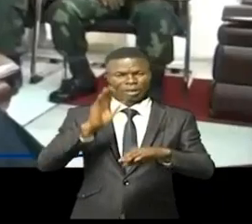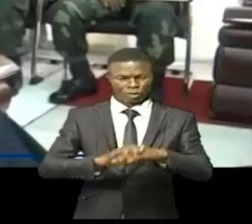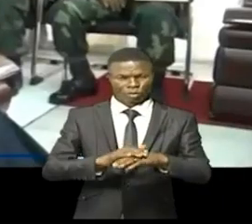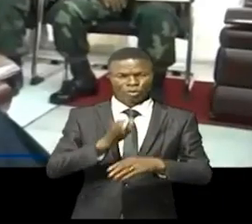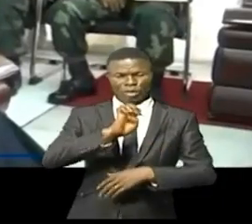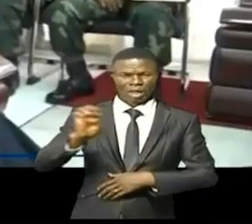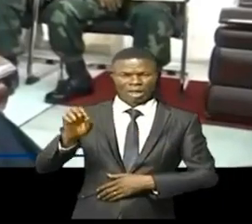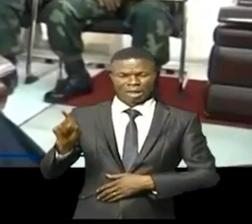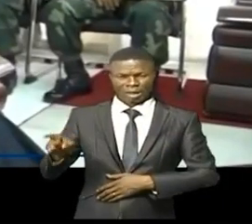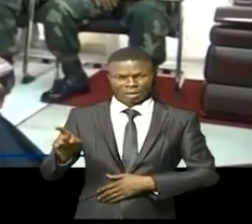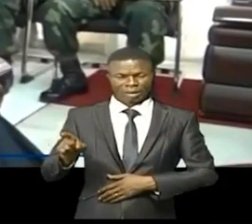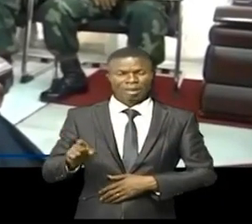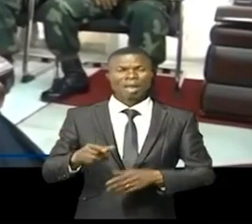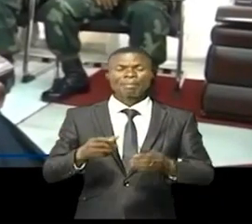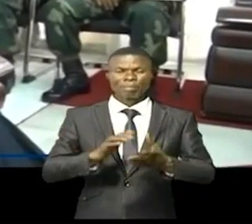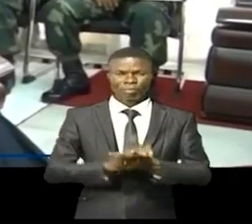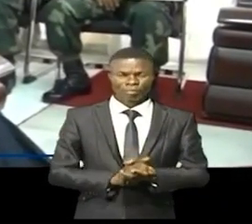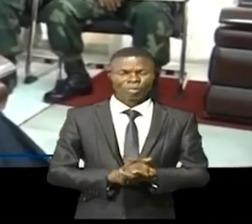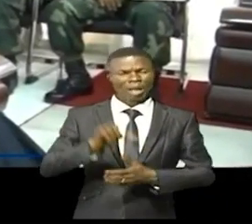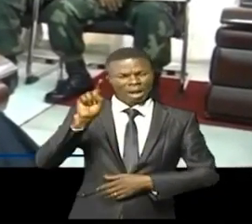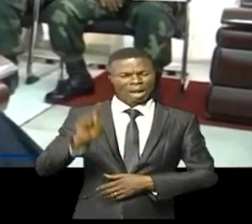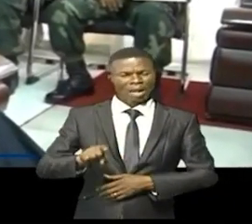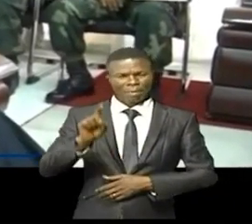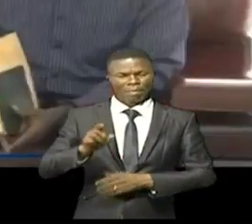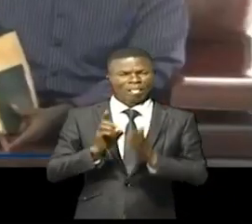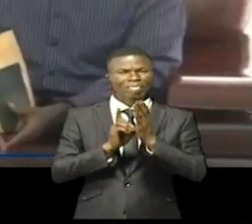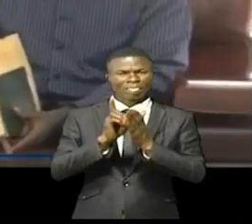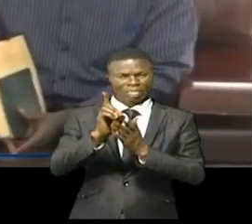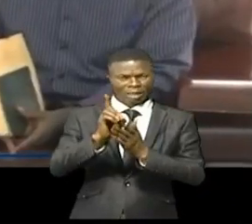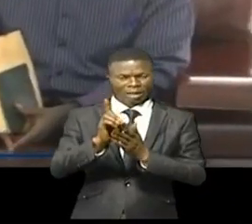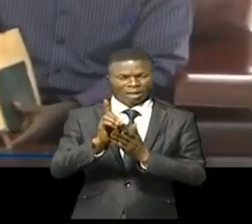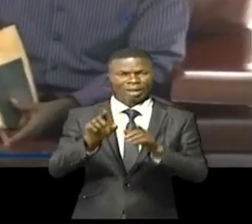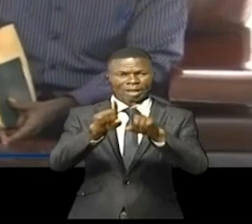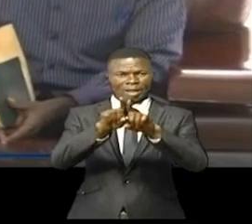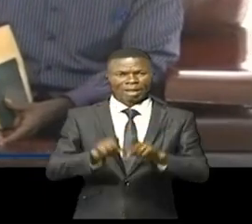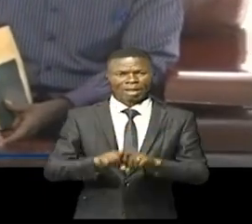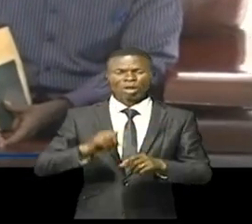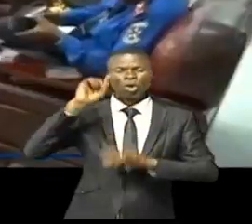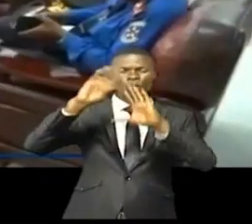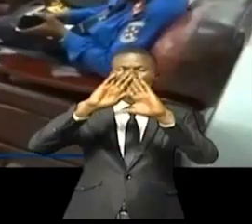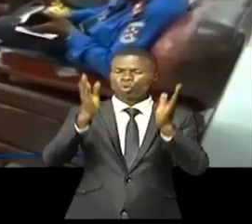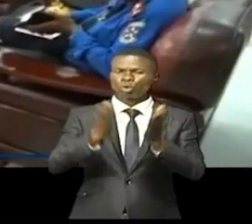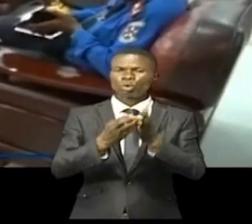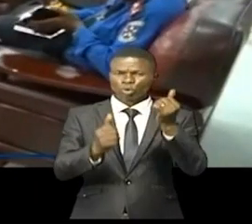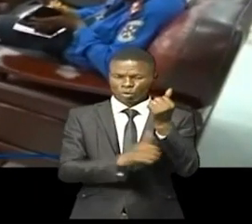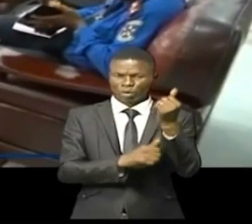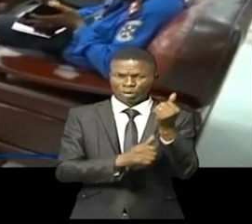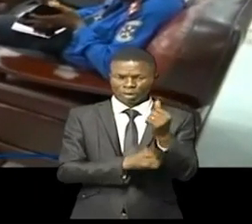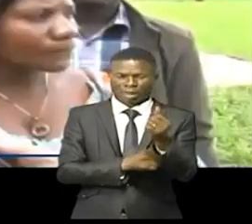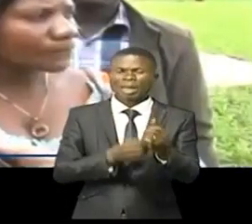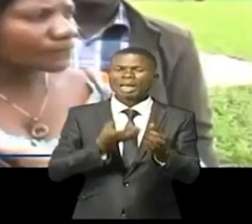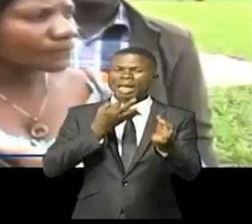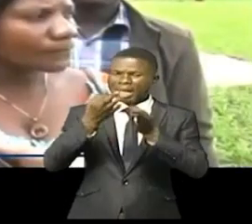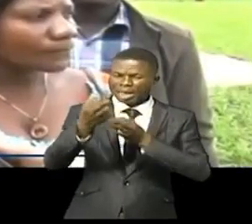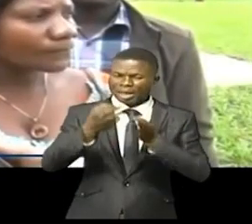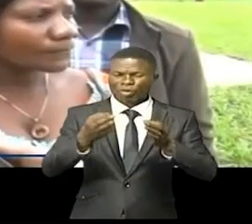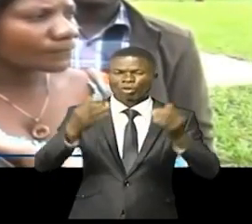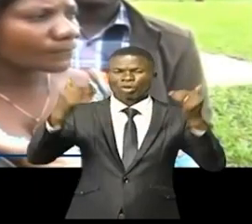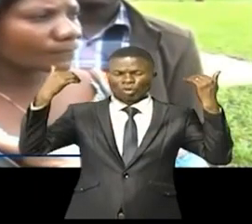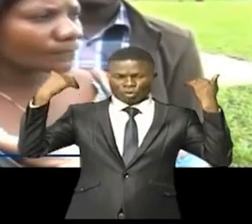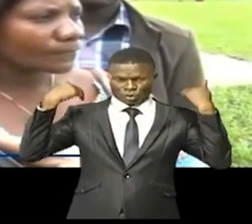paix. Pendant ces temps, les besoins de développement et ceux humanitaires ont été présentés à